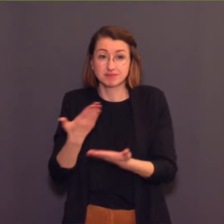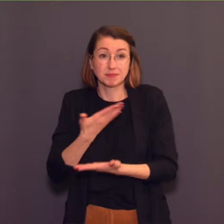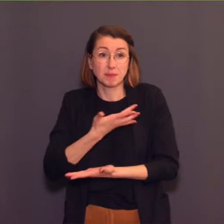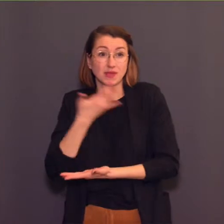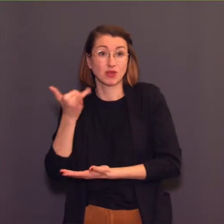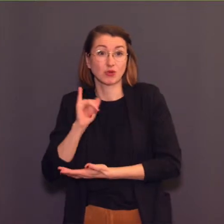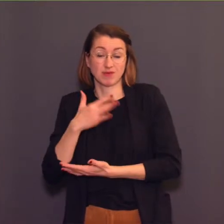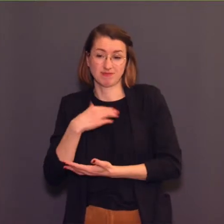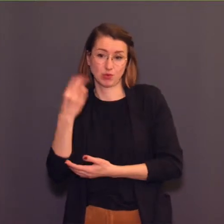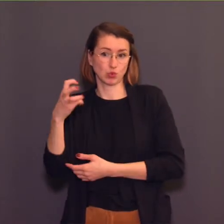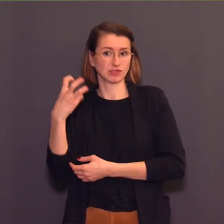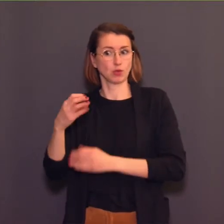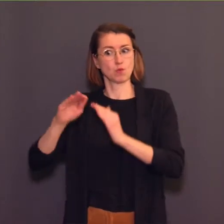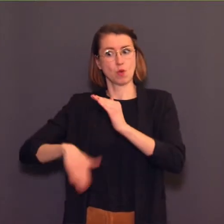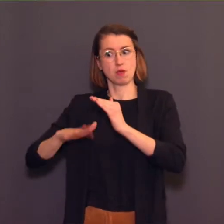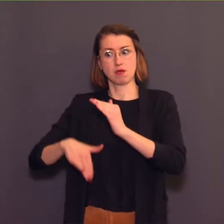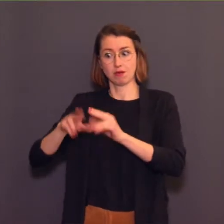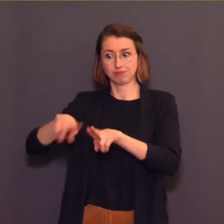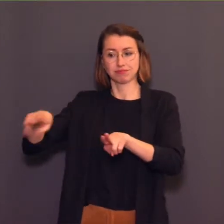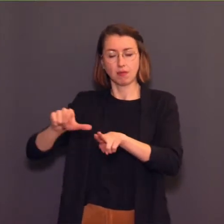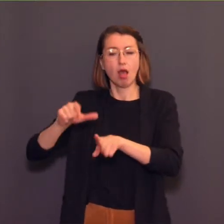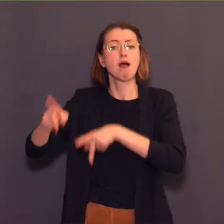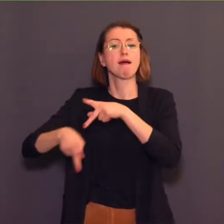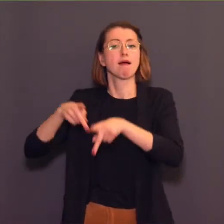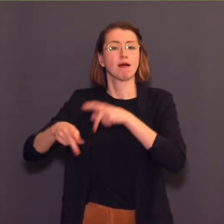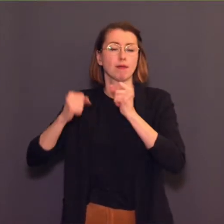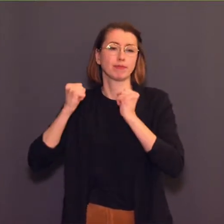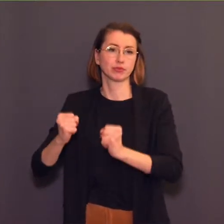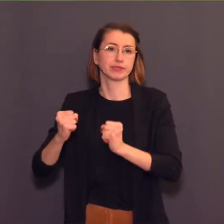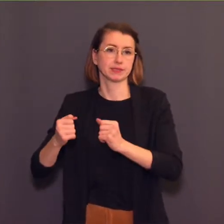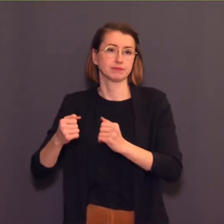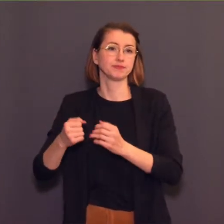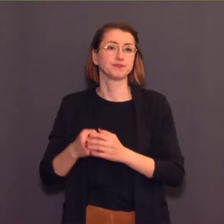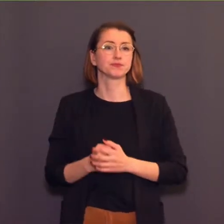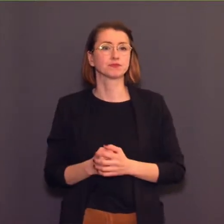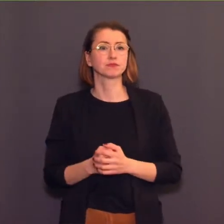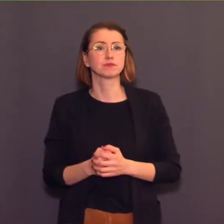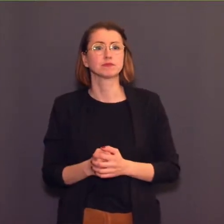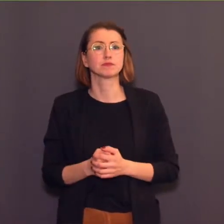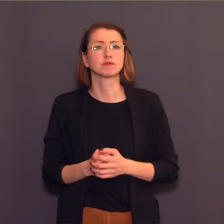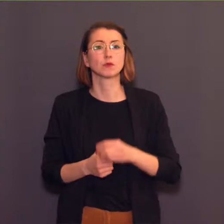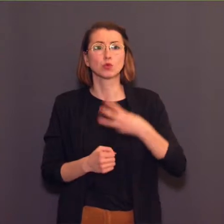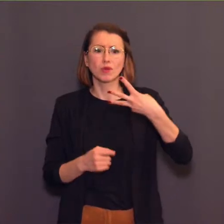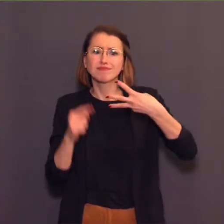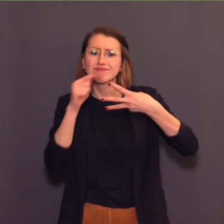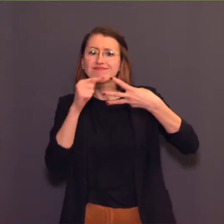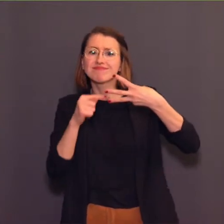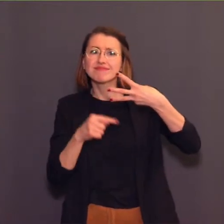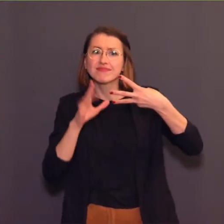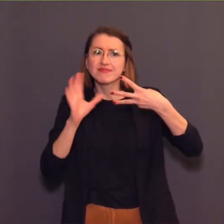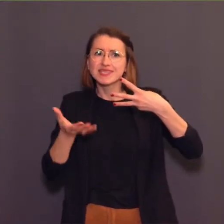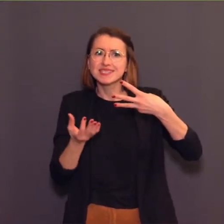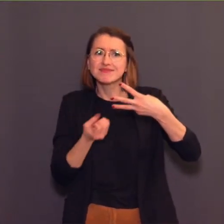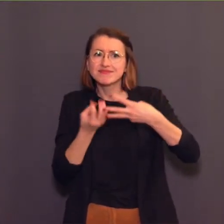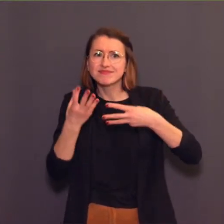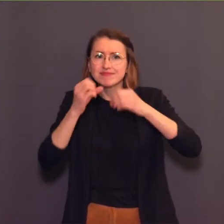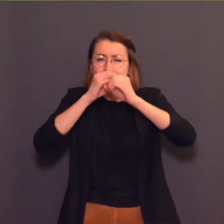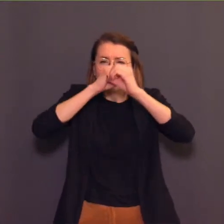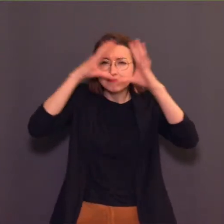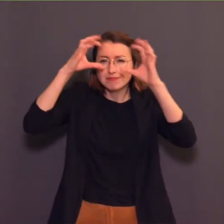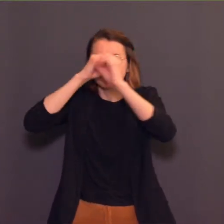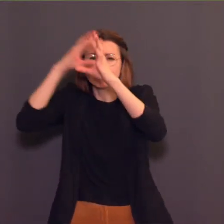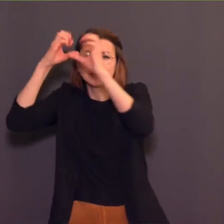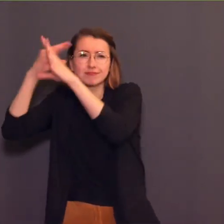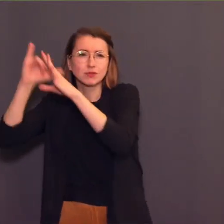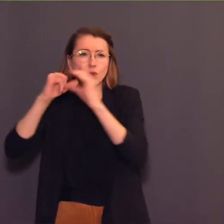vient de le dire il y a quelques instants. Alors ceci, ce sont évidemment des scénarios, ce sont des modèles. Ce n'est pas forcément la réalité,